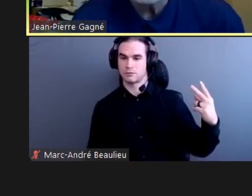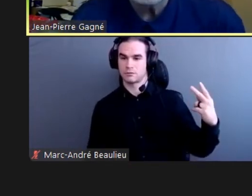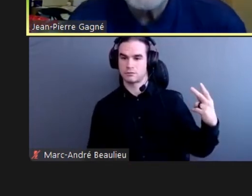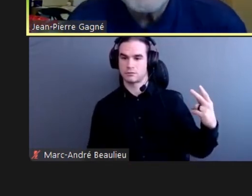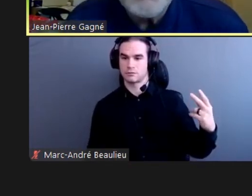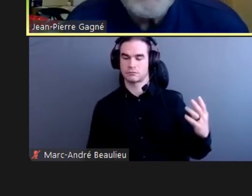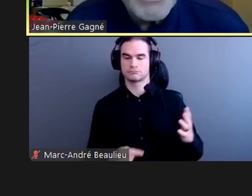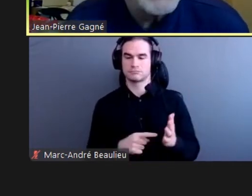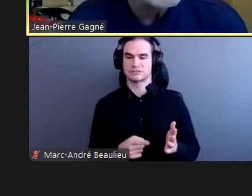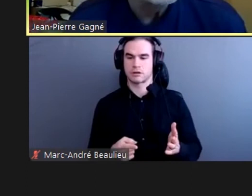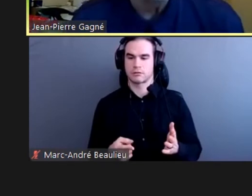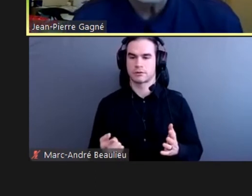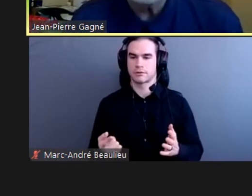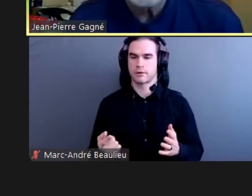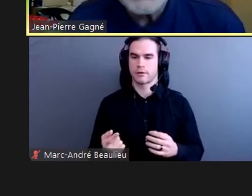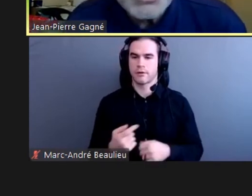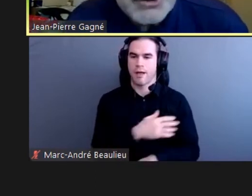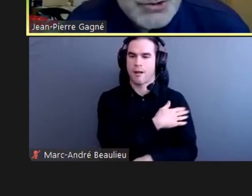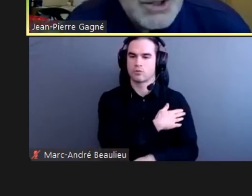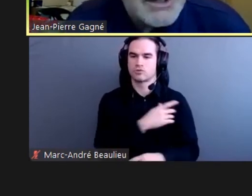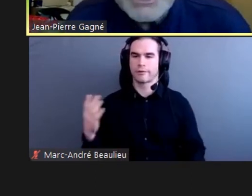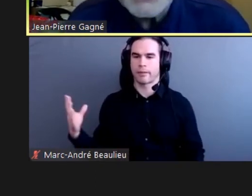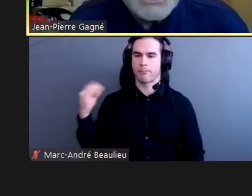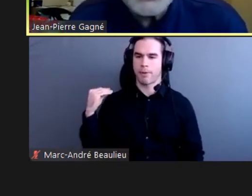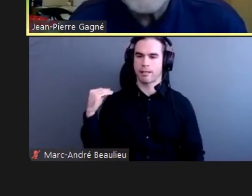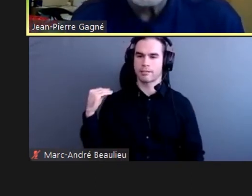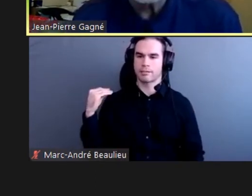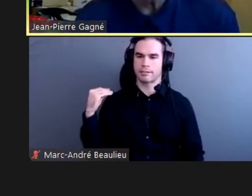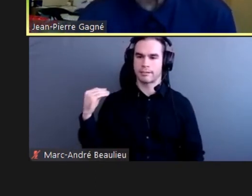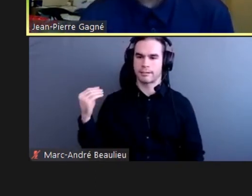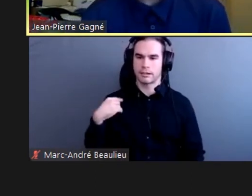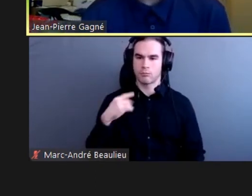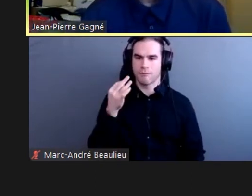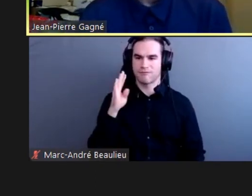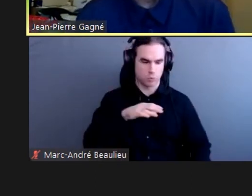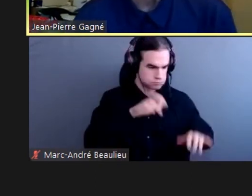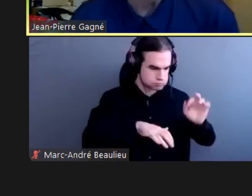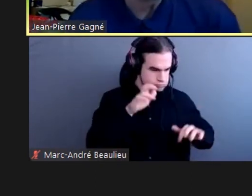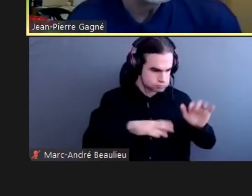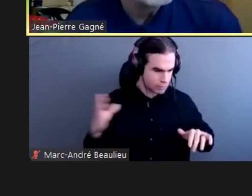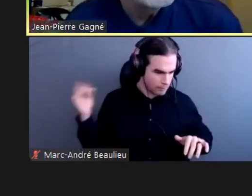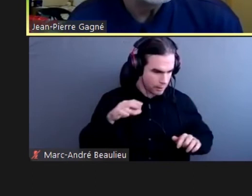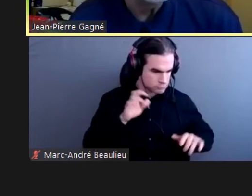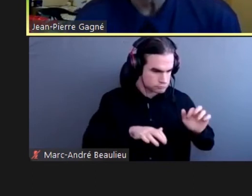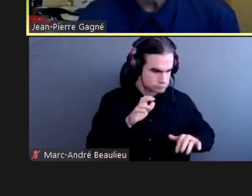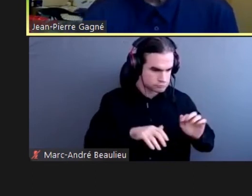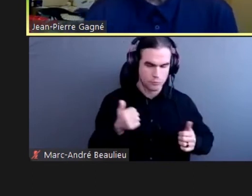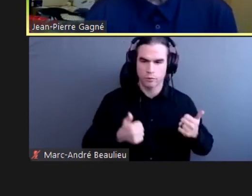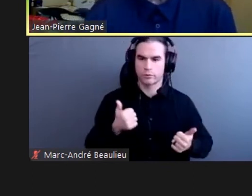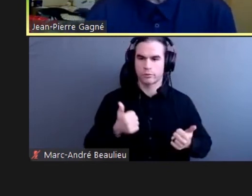cas, c'est ma conjointe qui va me parler pendant que je suis en train d'écrire un message sur Facebook ou pendant que je suis en train de